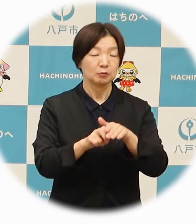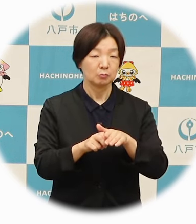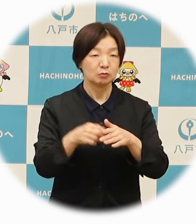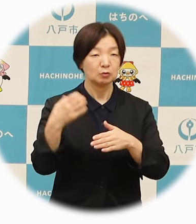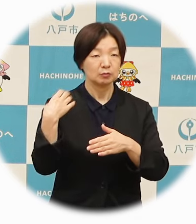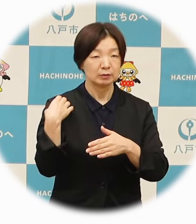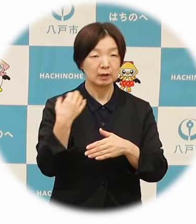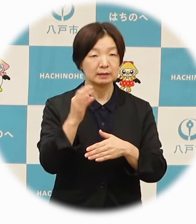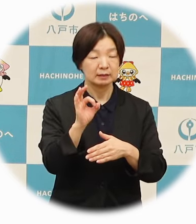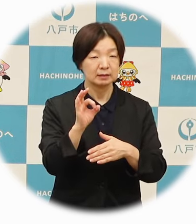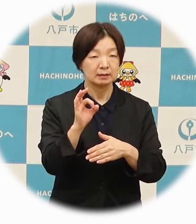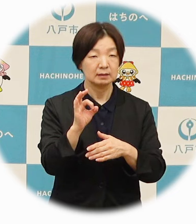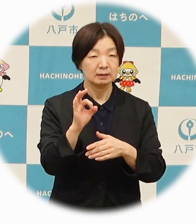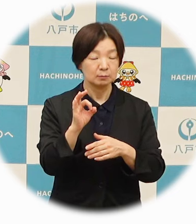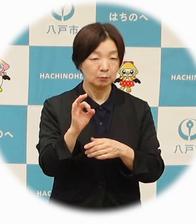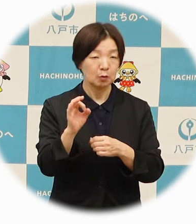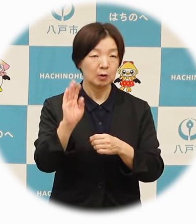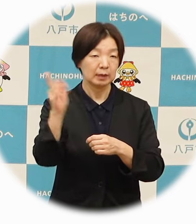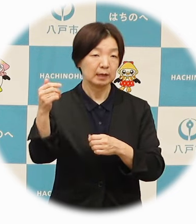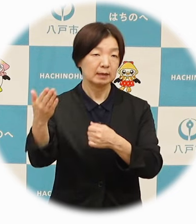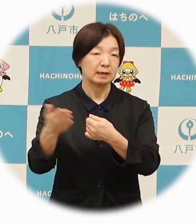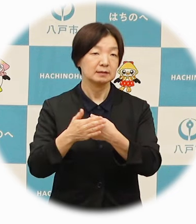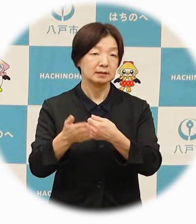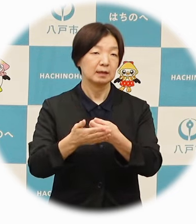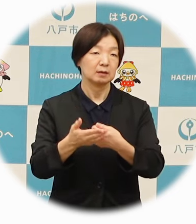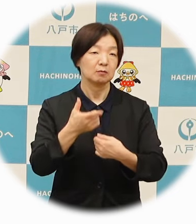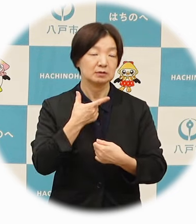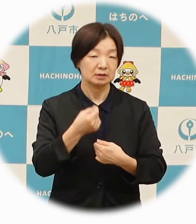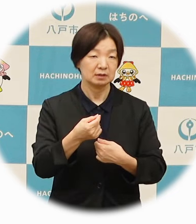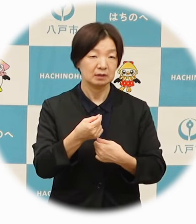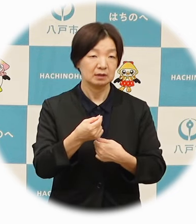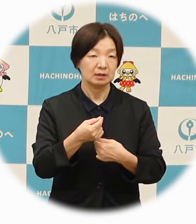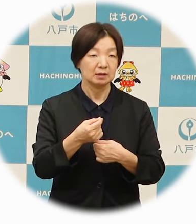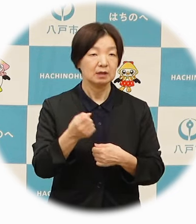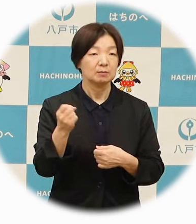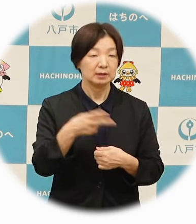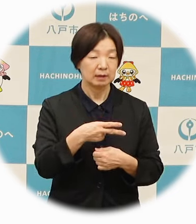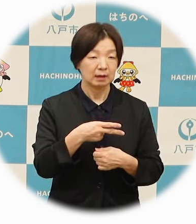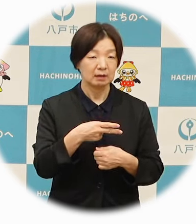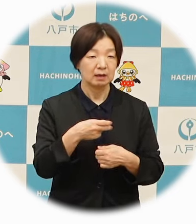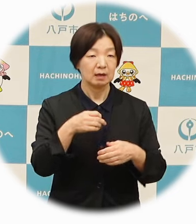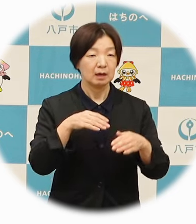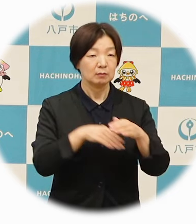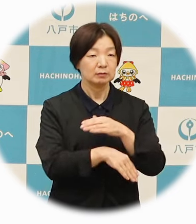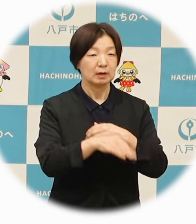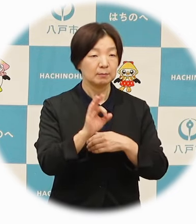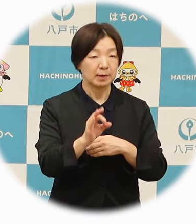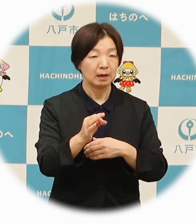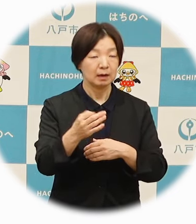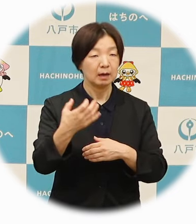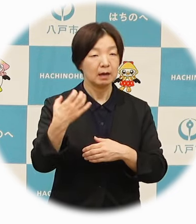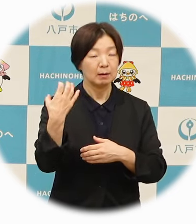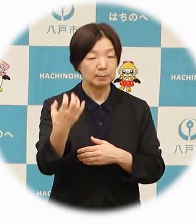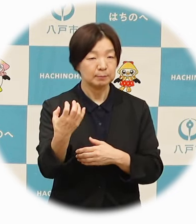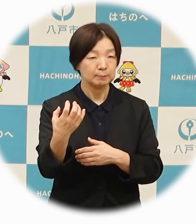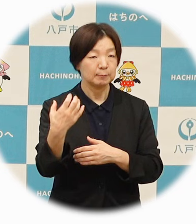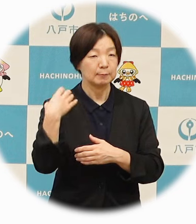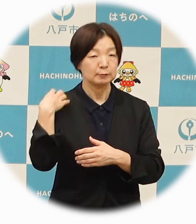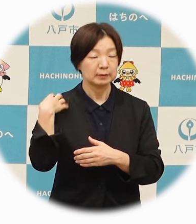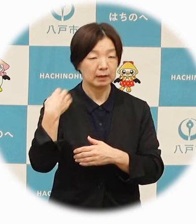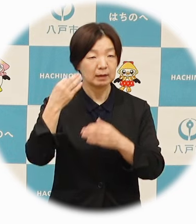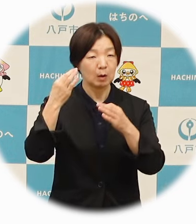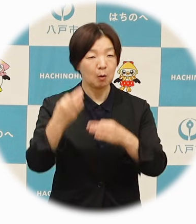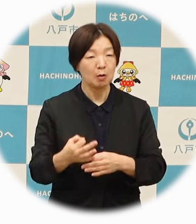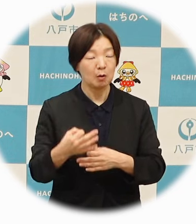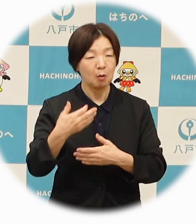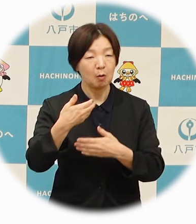する県の支援に加えまして、財政負担の大きい備蓄の整備に対する新たな補助制度の創設